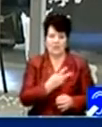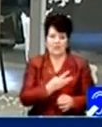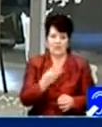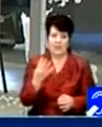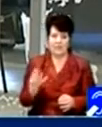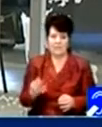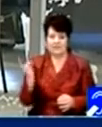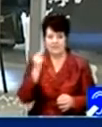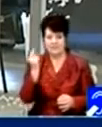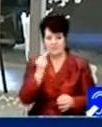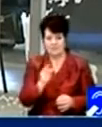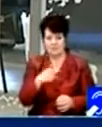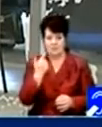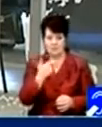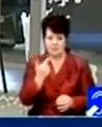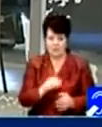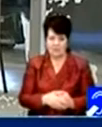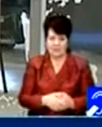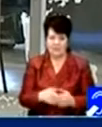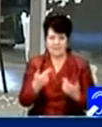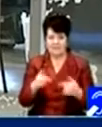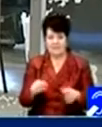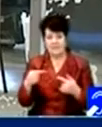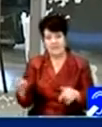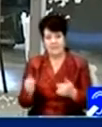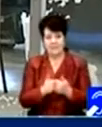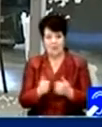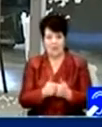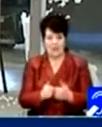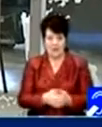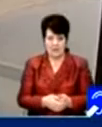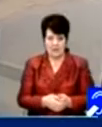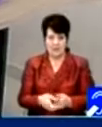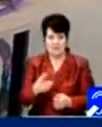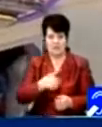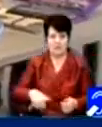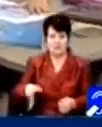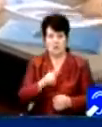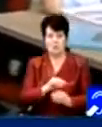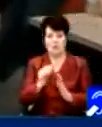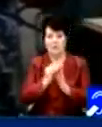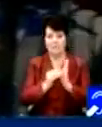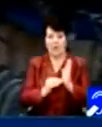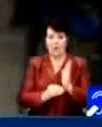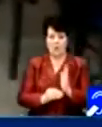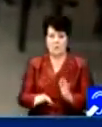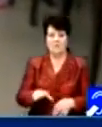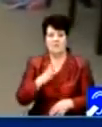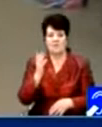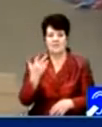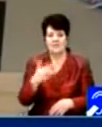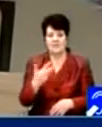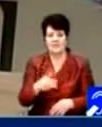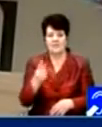încercăm să învățăm cum să vorbească față de alți colegi, față de cei din jur. Programul After School va dura până pe data de